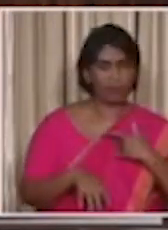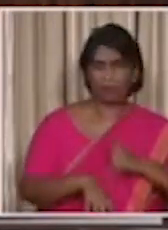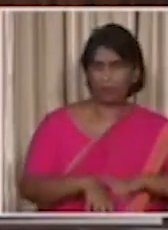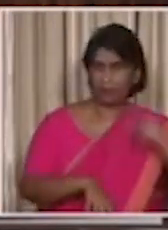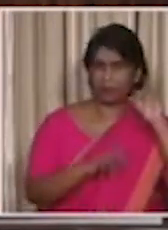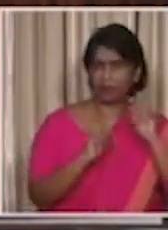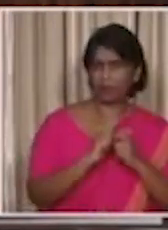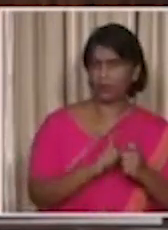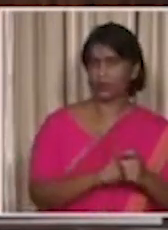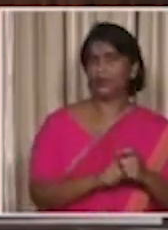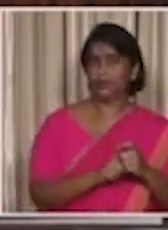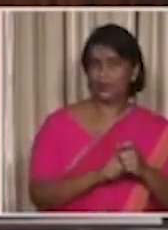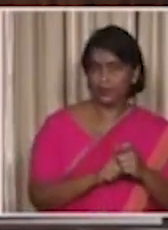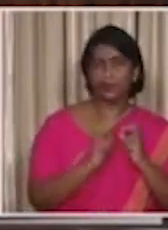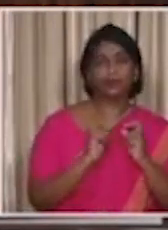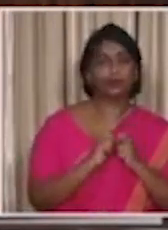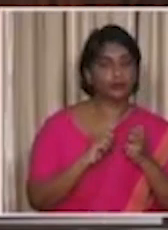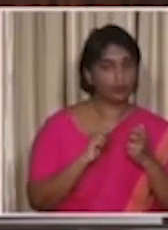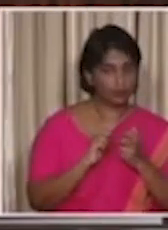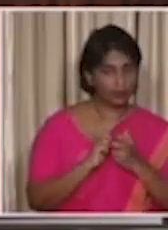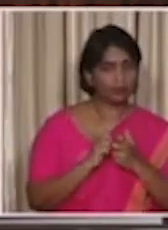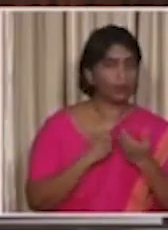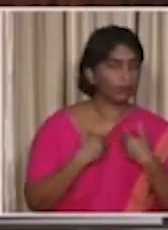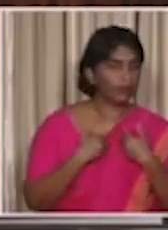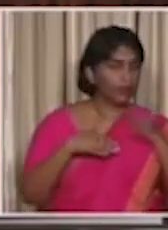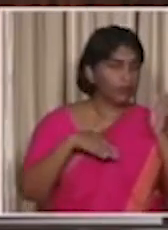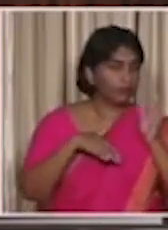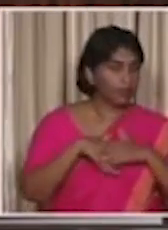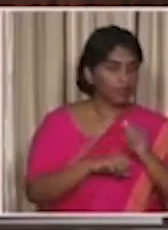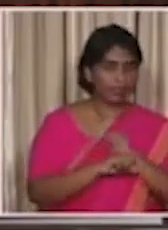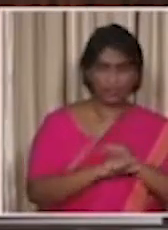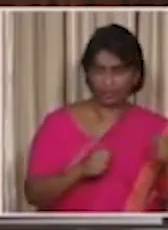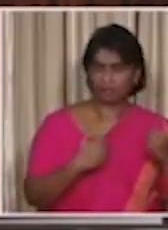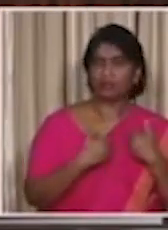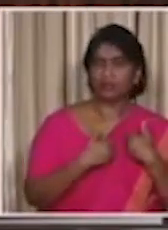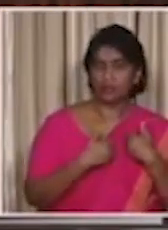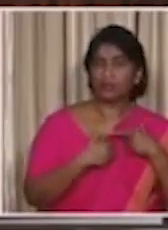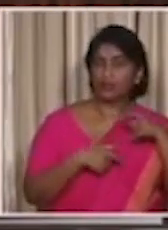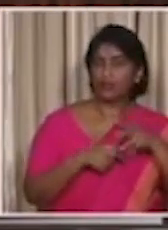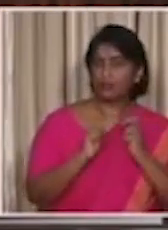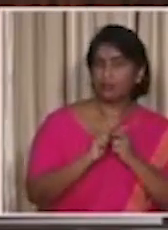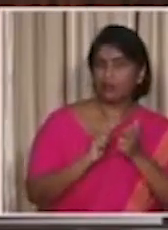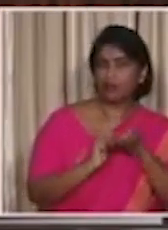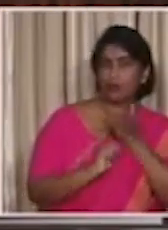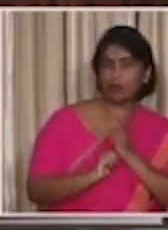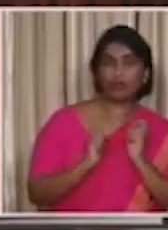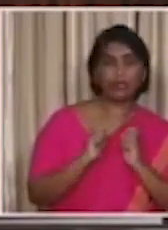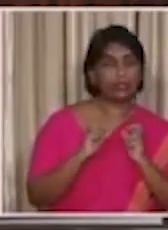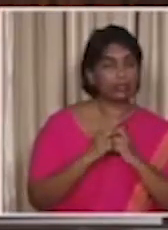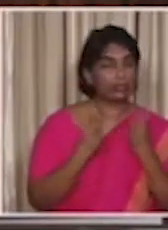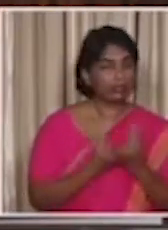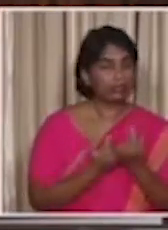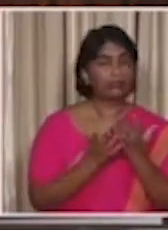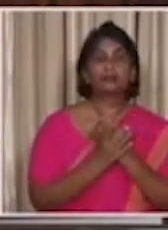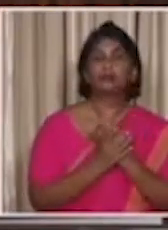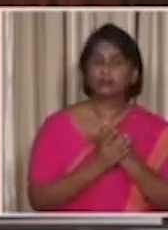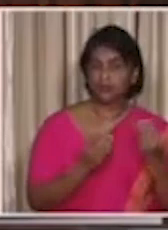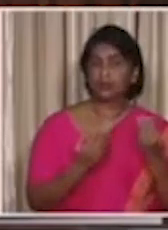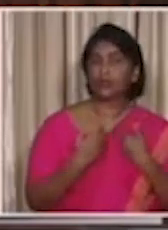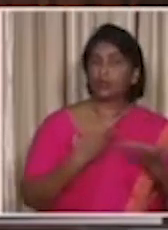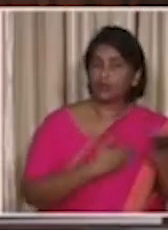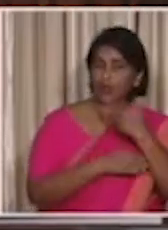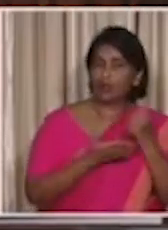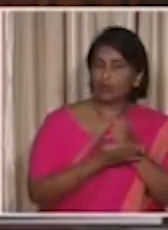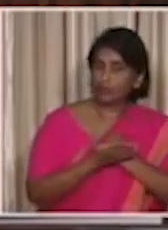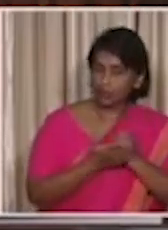අනතුරුදායක බරපතල අර්බුදයකට අප මුහුණපා නැති නිසා මේ අර්බුදයෙන් කඩිනමින් ගොඩෙන්ට නම් අපි